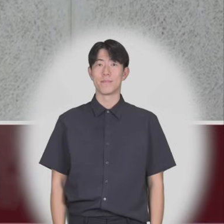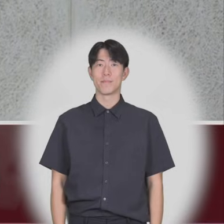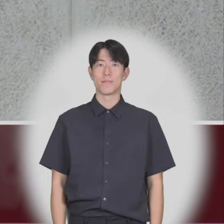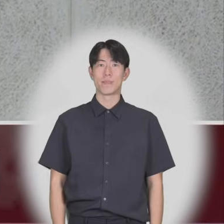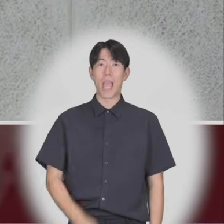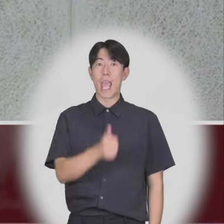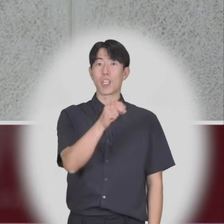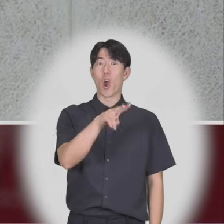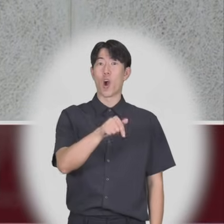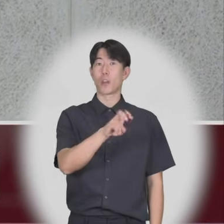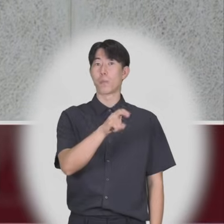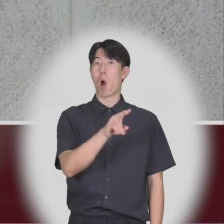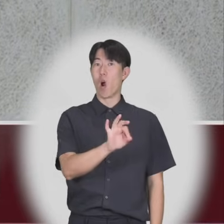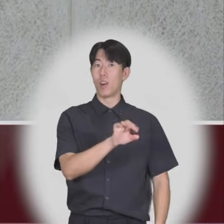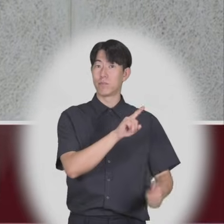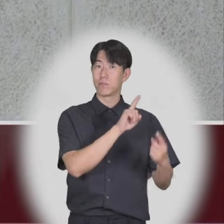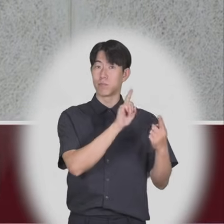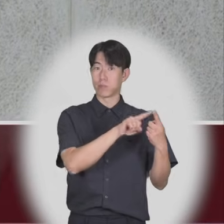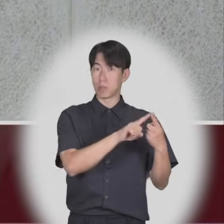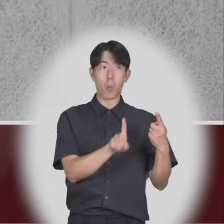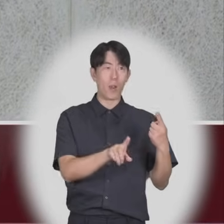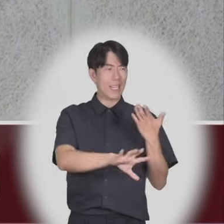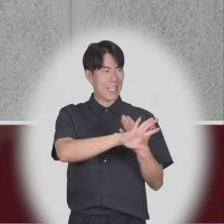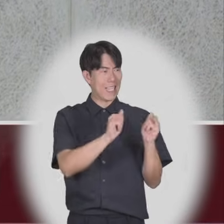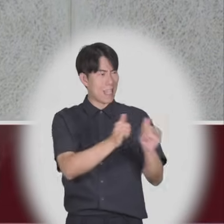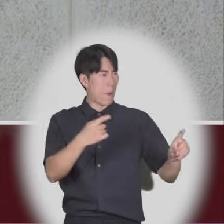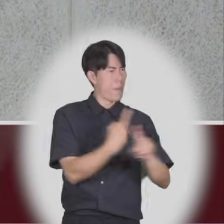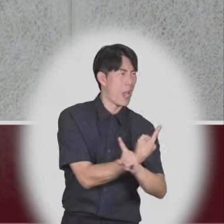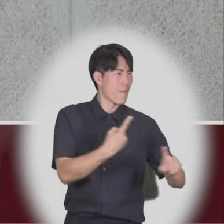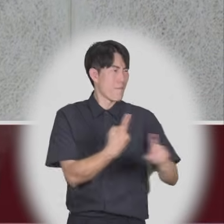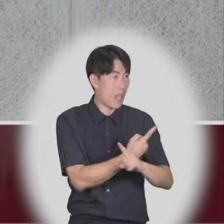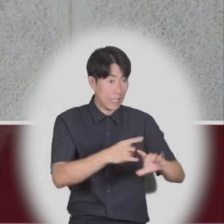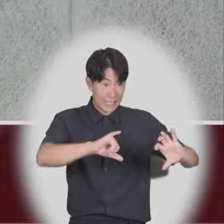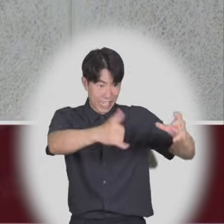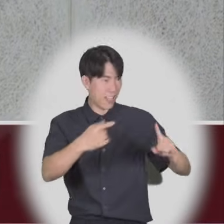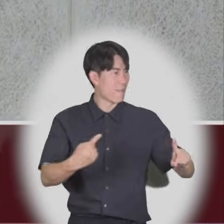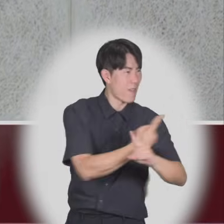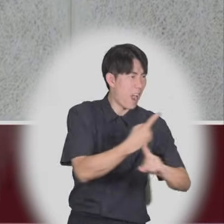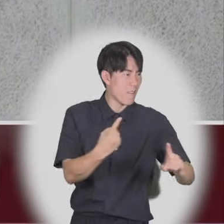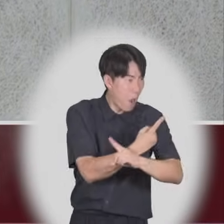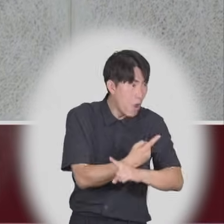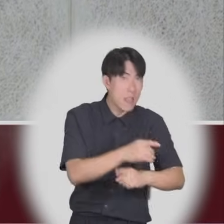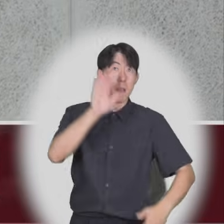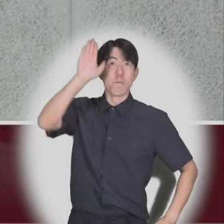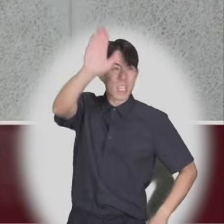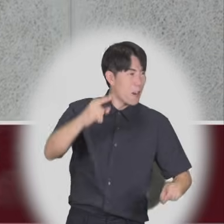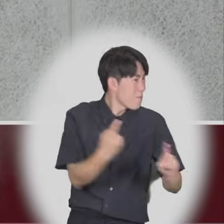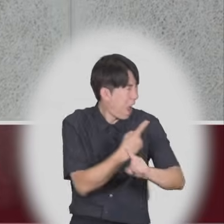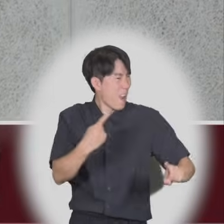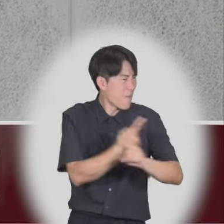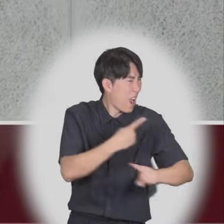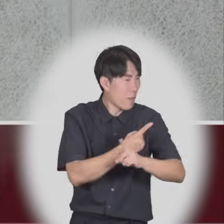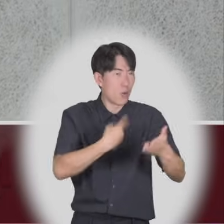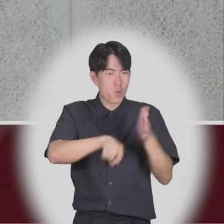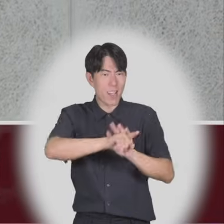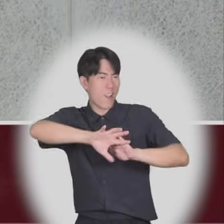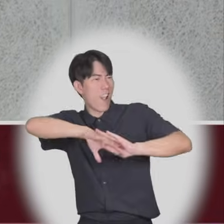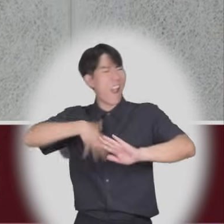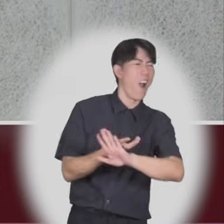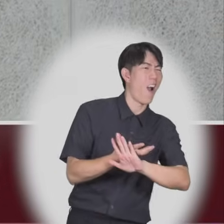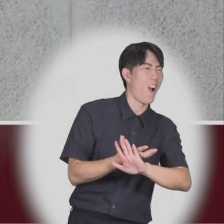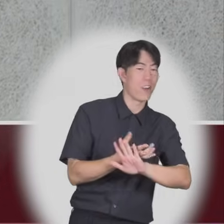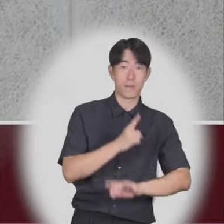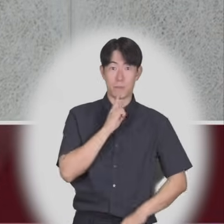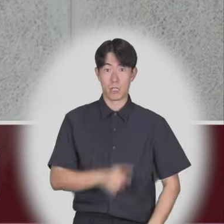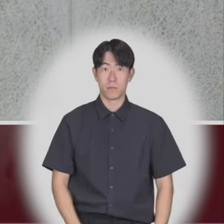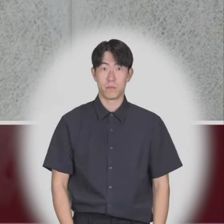혁명은요, 남을 바꾸고 세상을 바꾸고 미래를 바뀌기 위해서 혁명하는 겁니다. 그러면